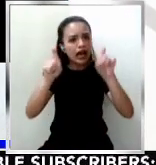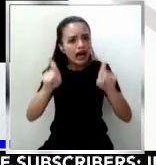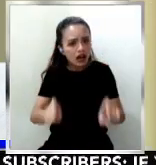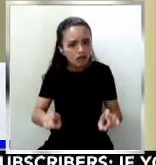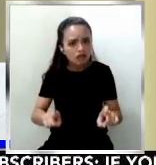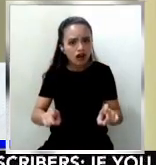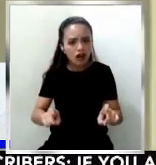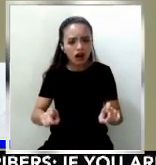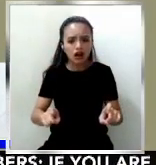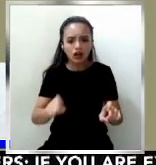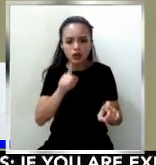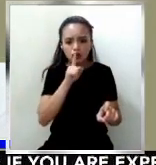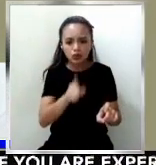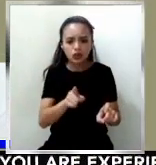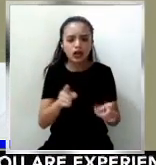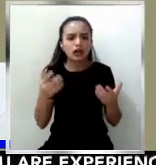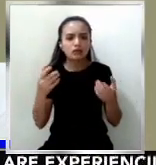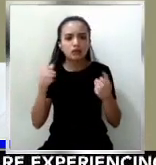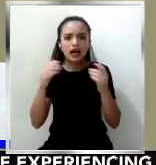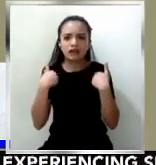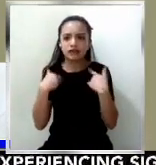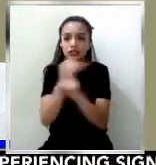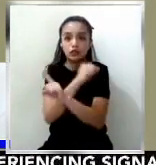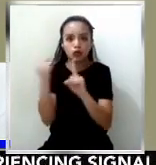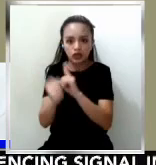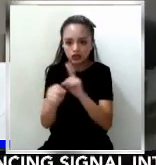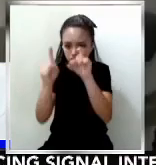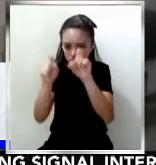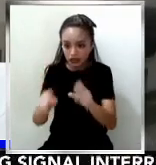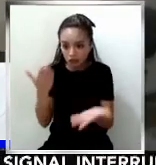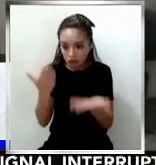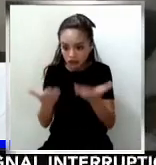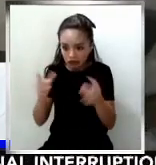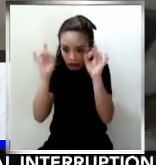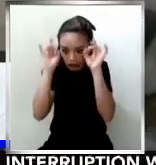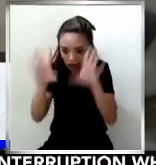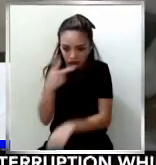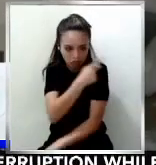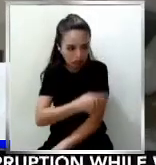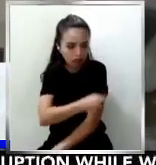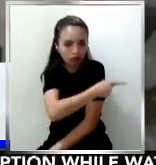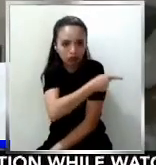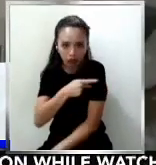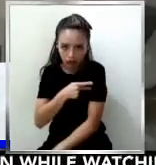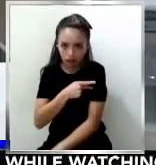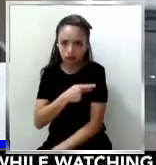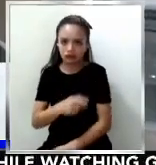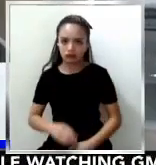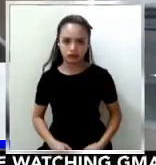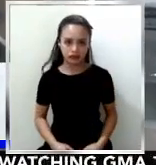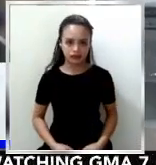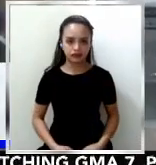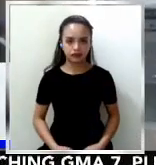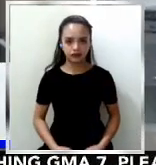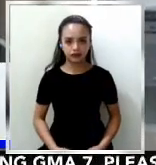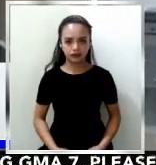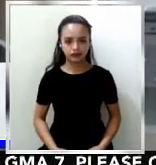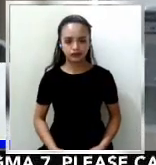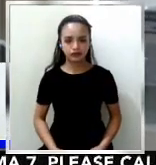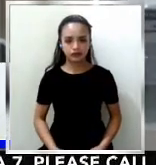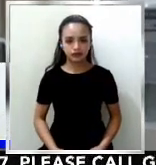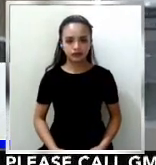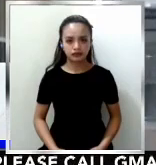exam namin, maaari pong malagay yung buhay ng patient dun sa pinakadelikadong state ng buhay niya. Sa Philippine